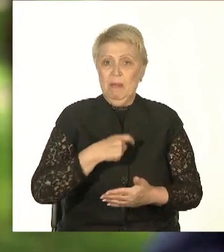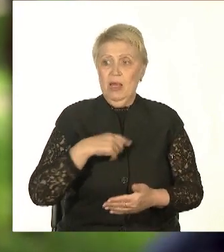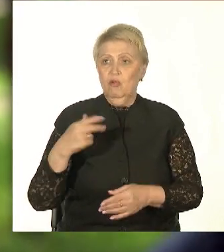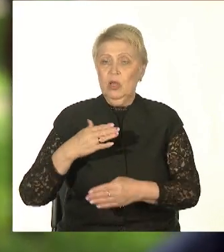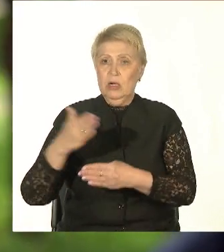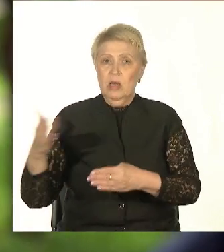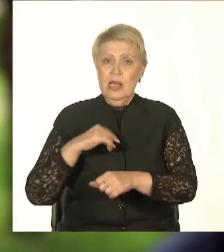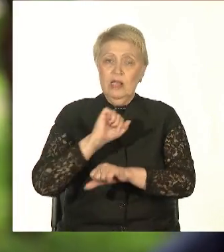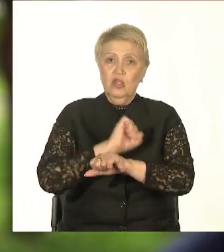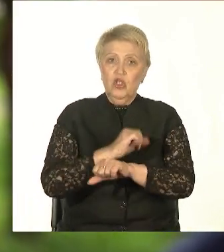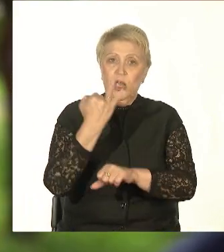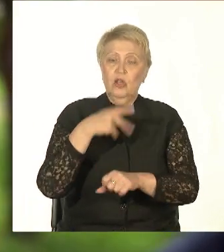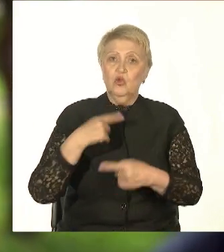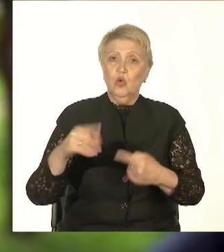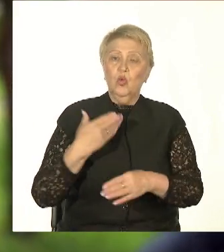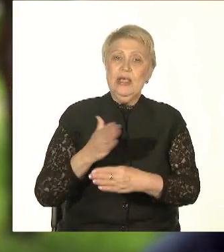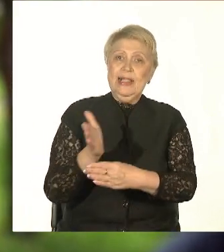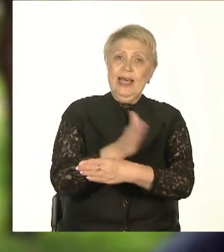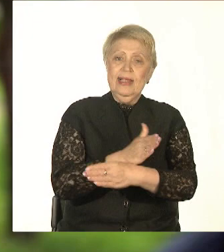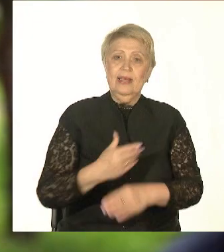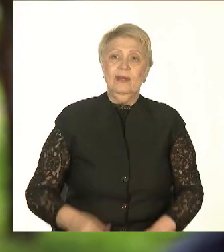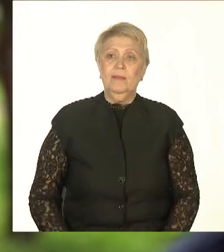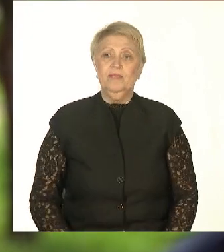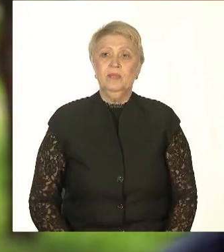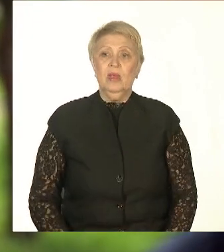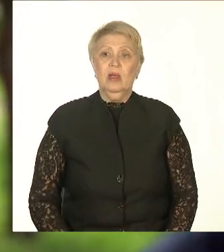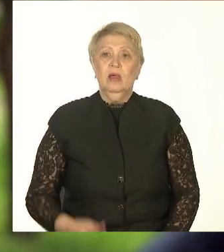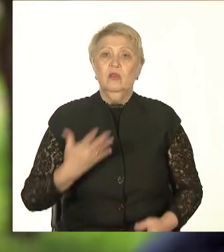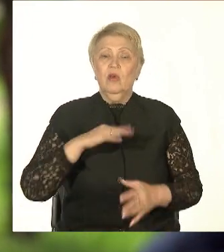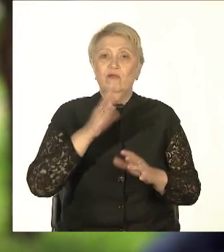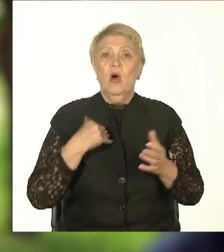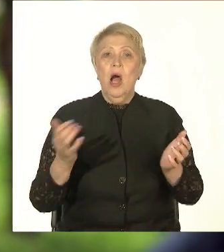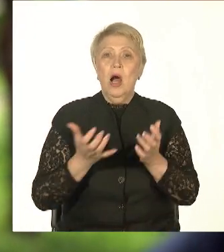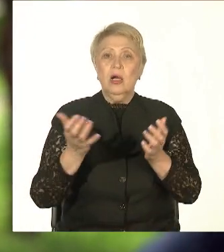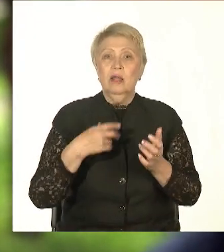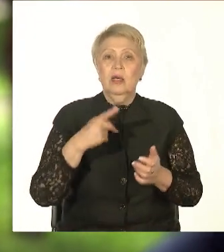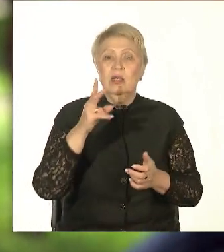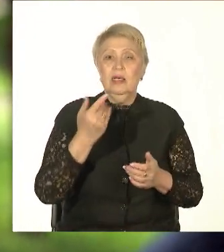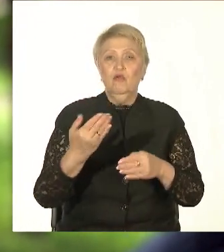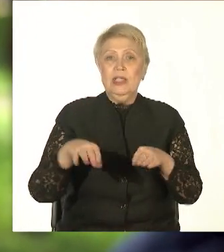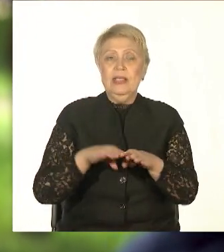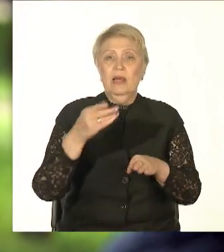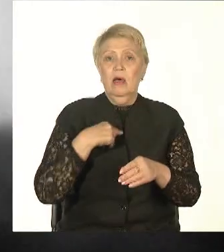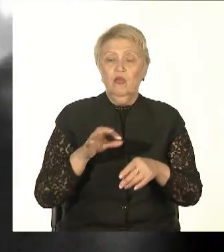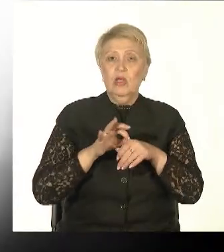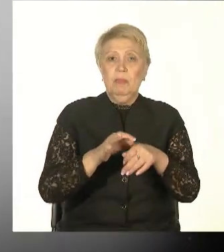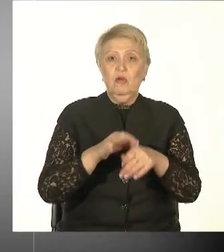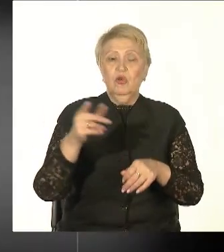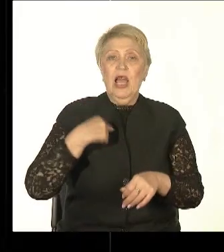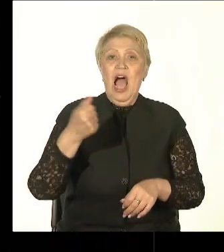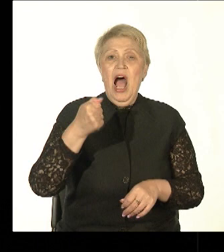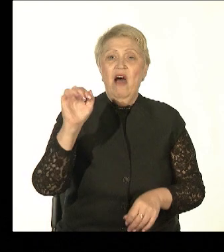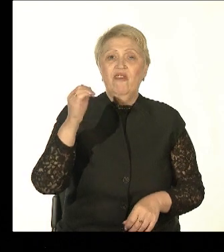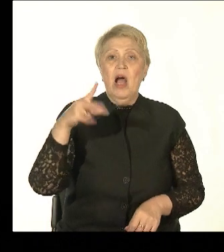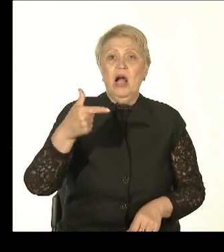мотоманевренными группами, десантно-штурмовыми группами охраняли те подходы к границе с афганской стороны.